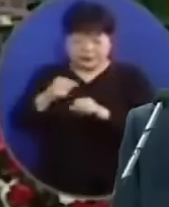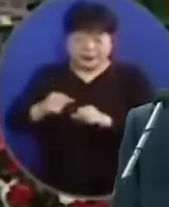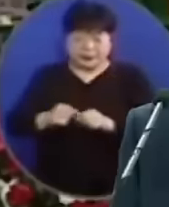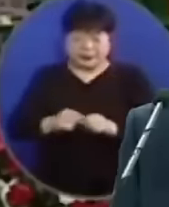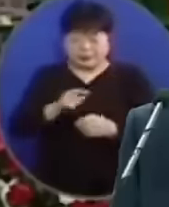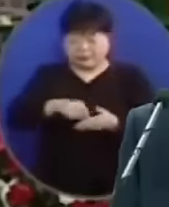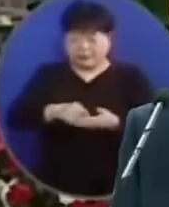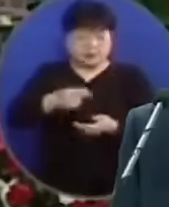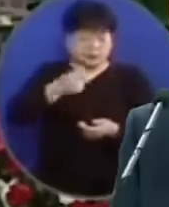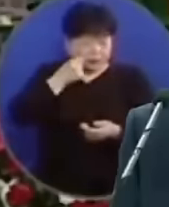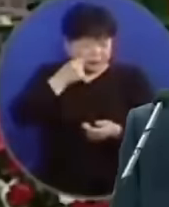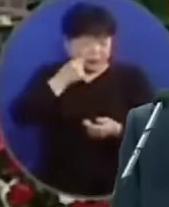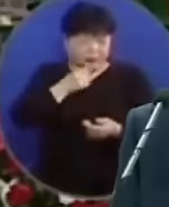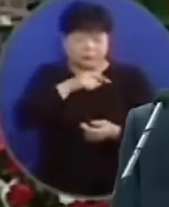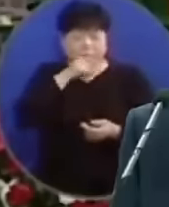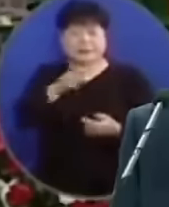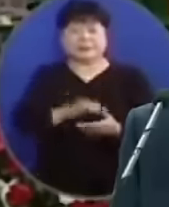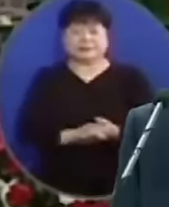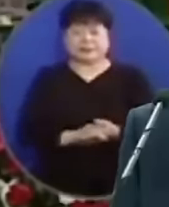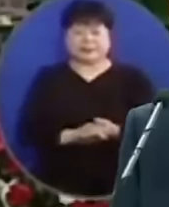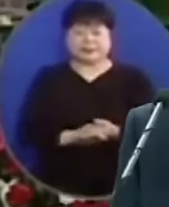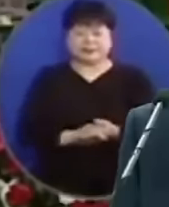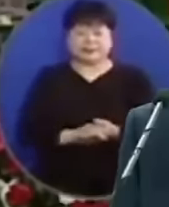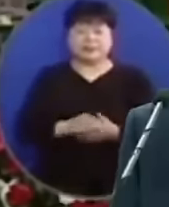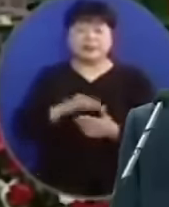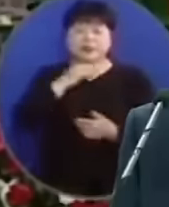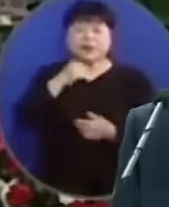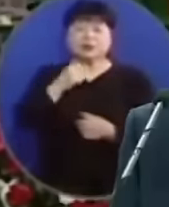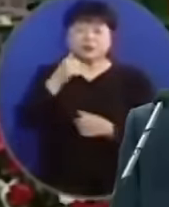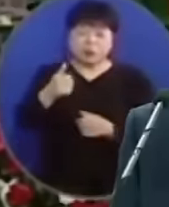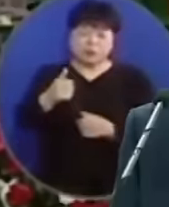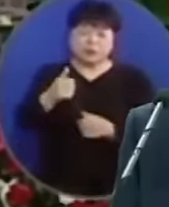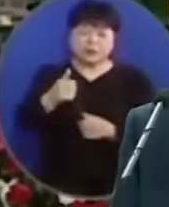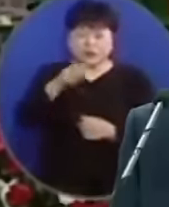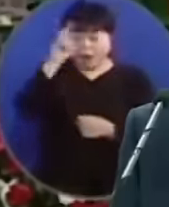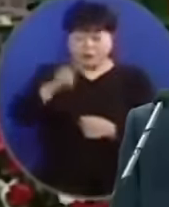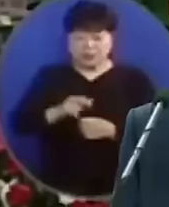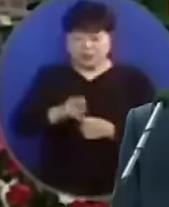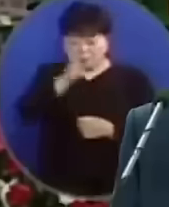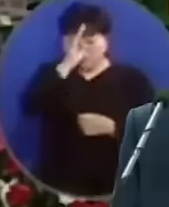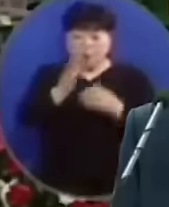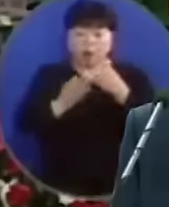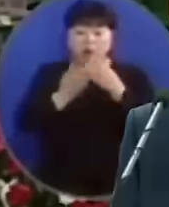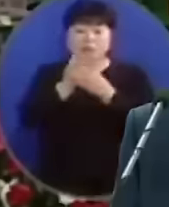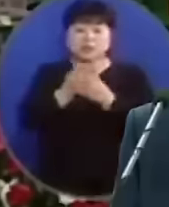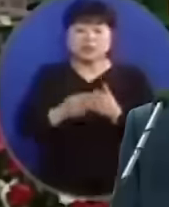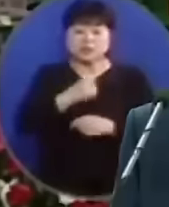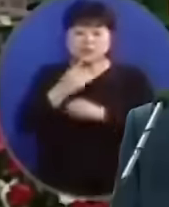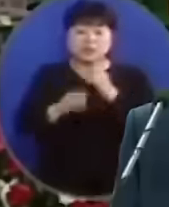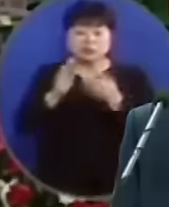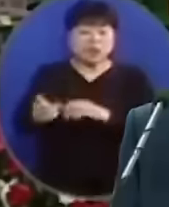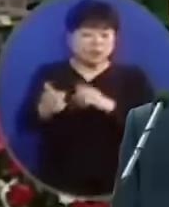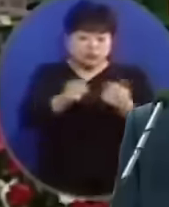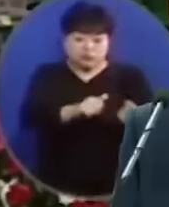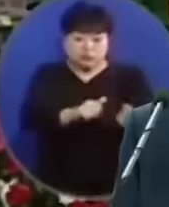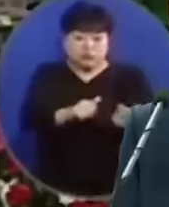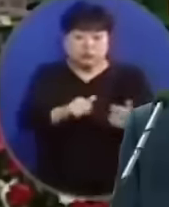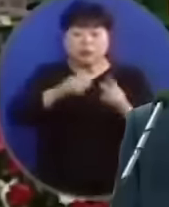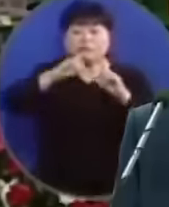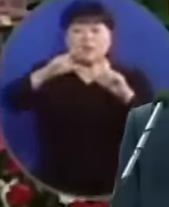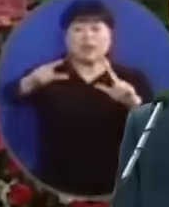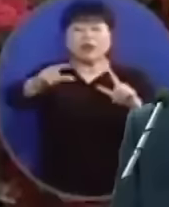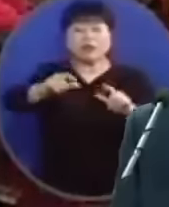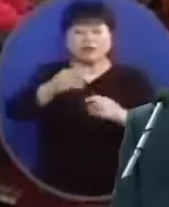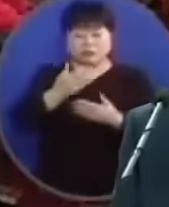극단적인 말을 할 정도였습니다. 그러던 중 그는 55세에 뜻하지 않게 불치의 병이 걸려서 1년 이상 살지 못한다는 사형